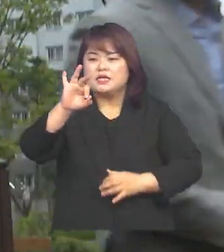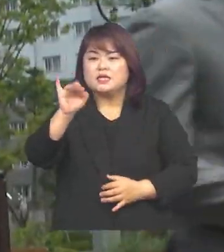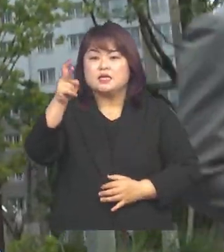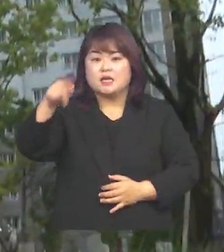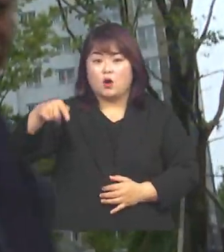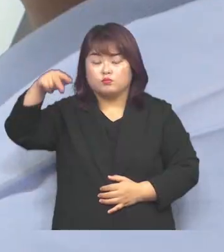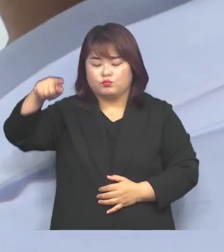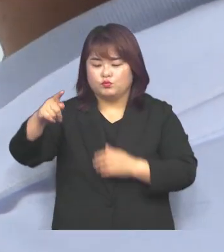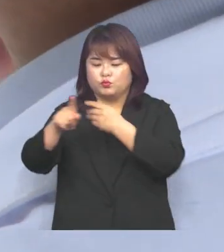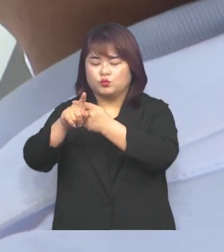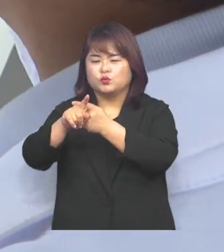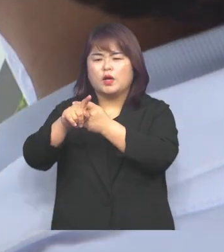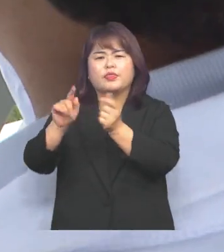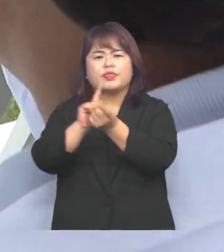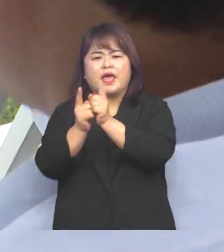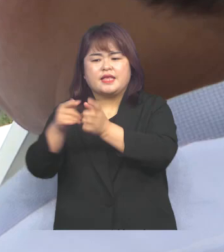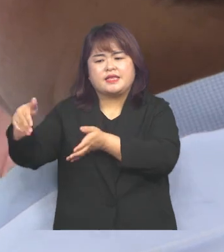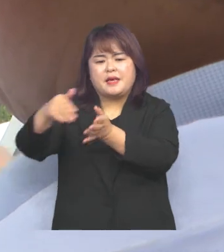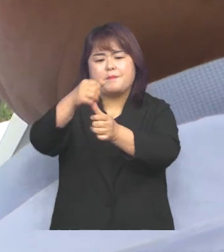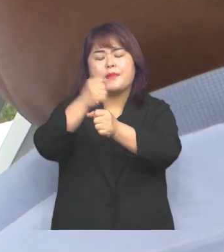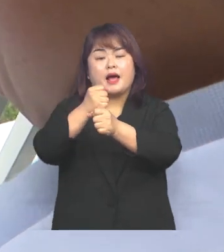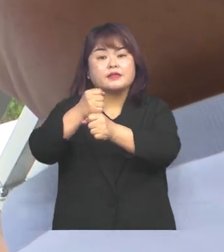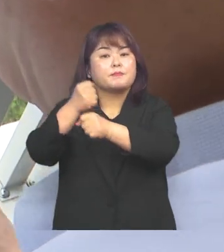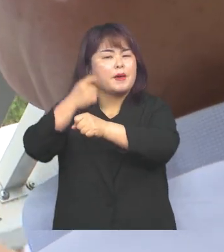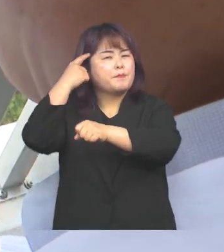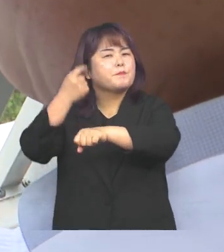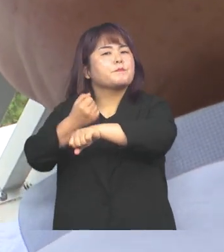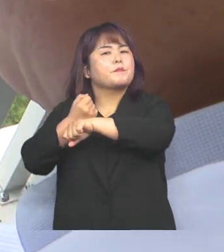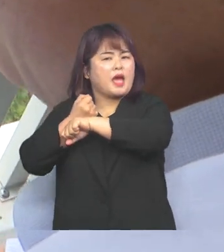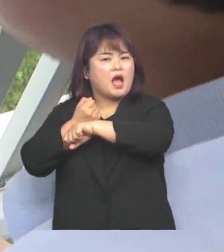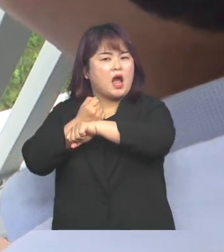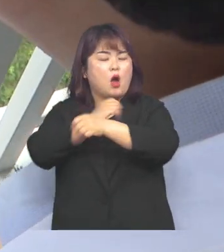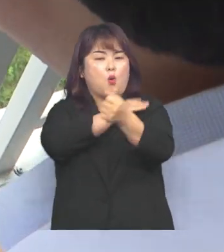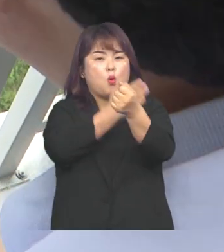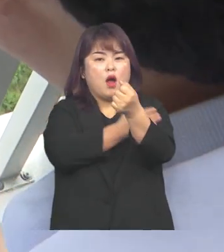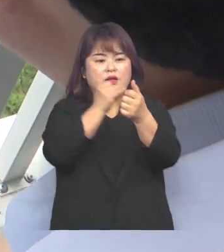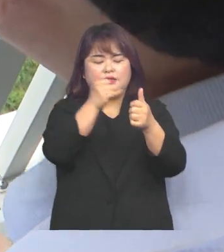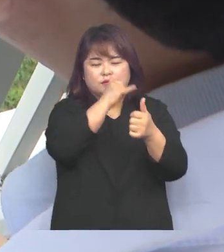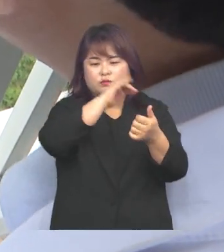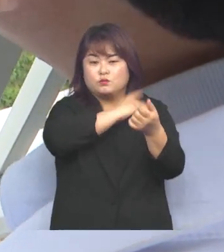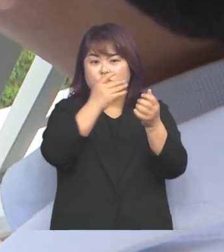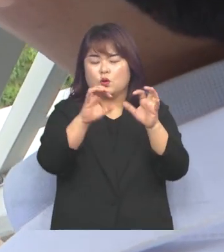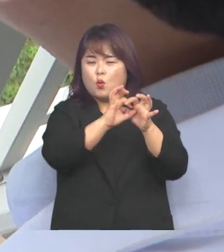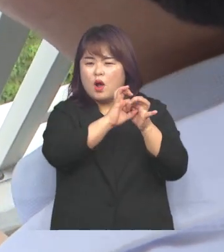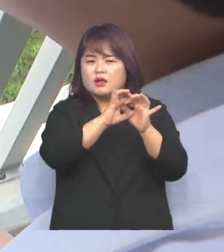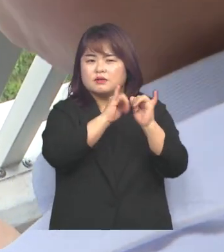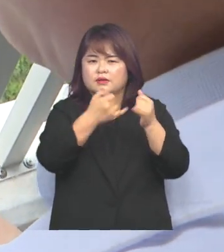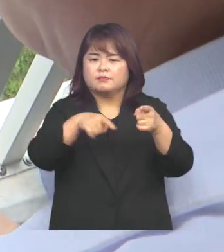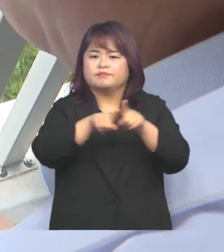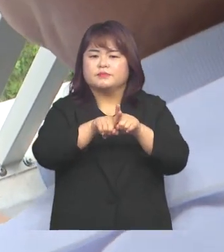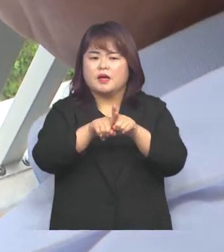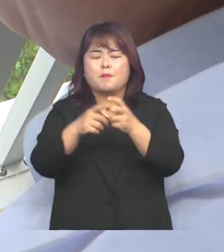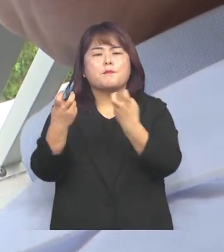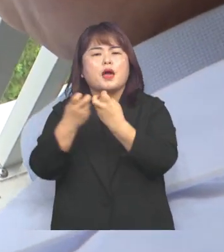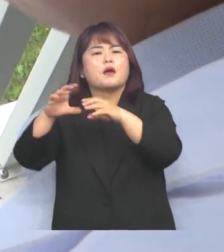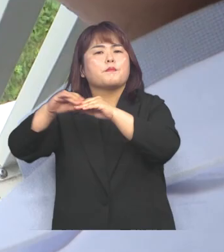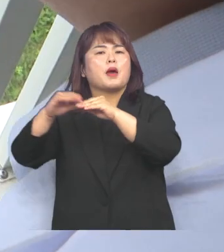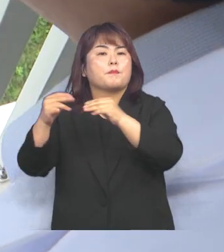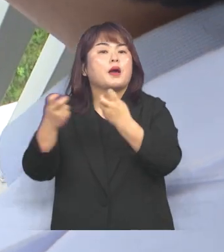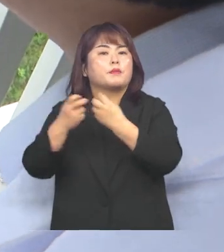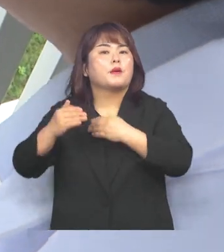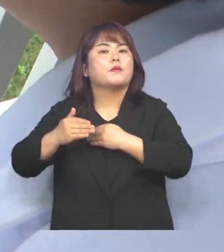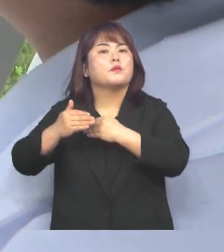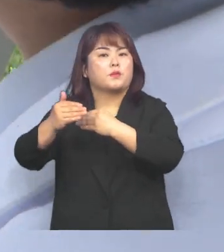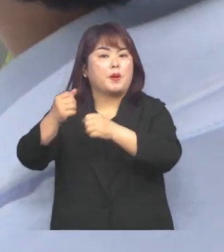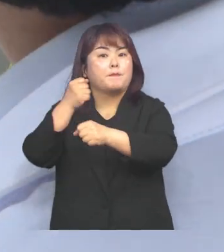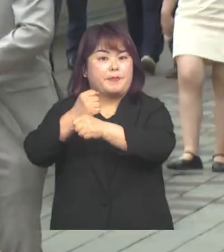내 대체도로를 개설하는 방안을 마련해 국민권익위원회 국장 등 관계자를 만나 협의하면서 해법을 모색해오며